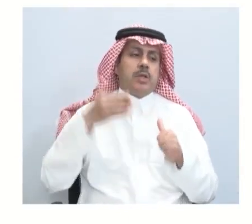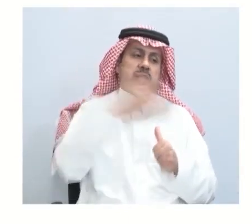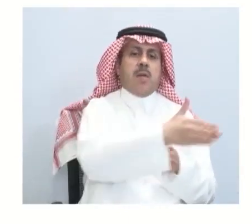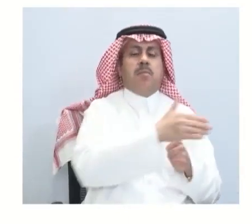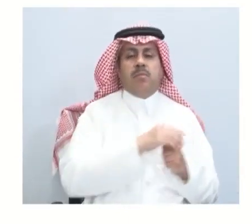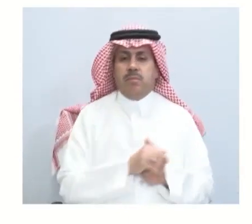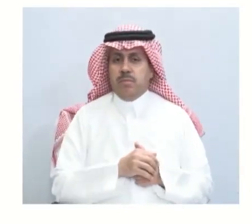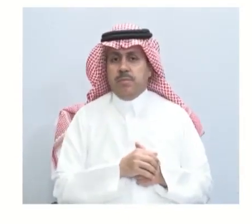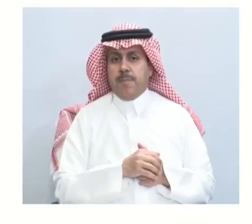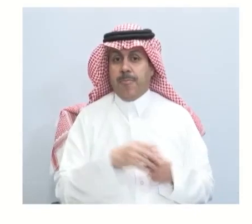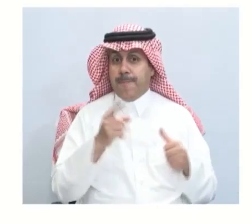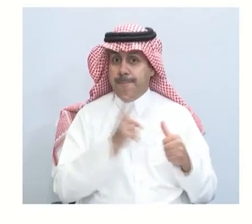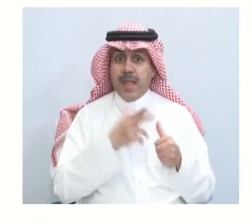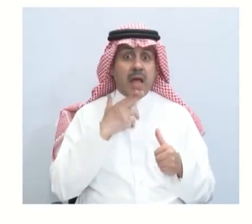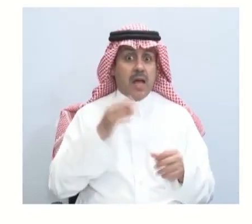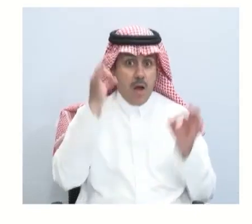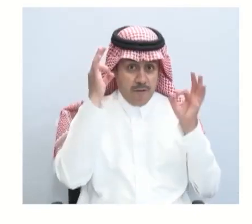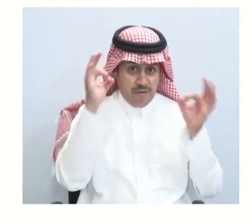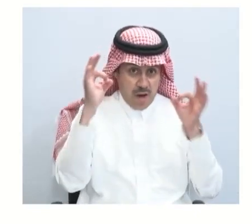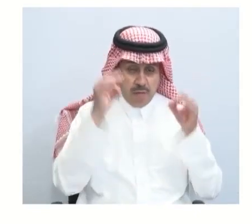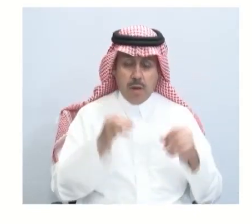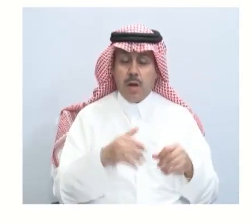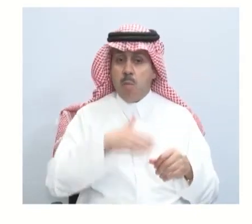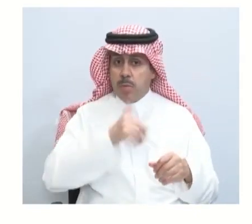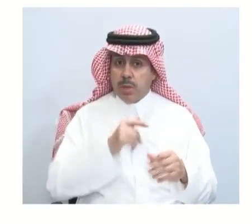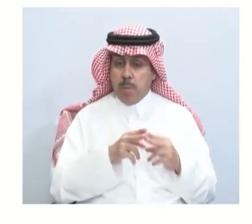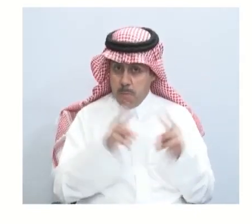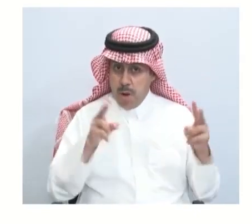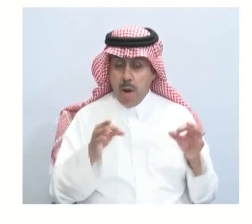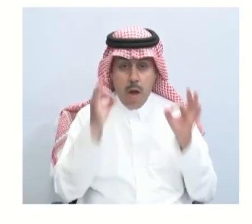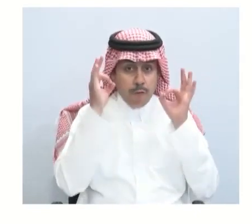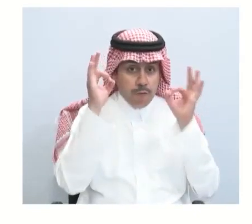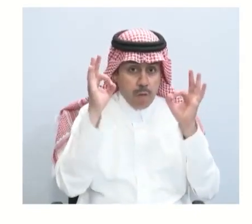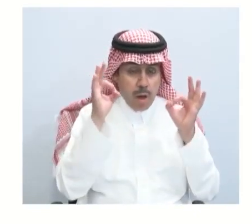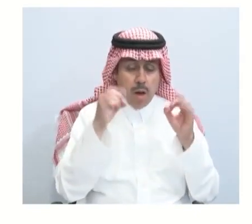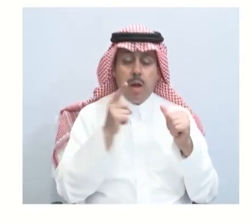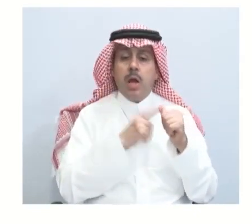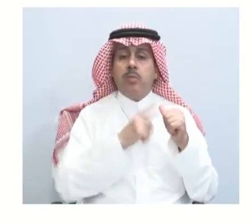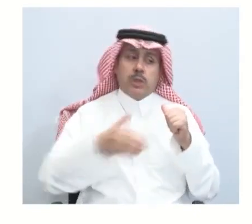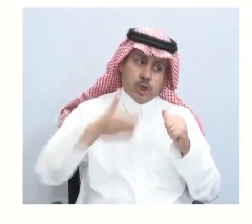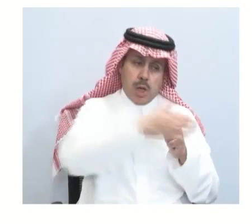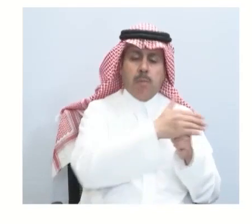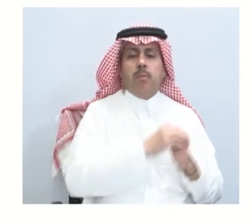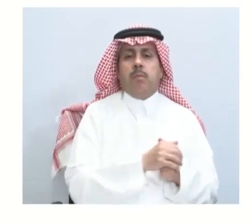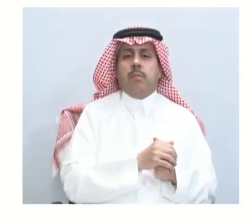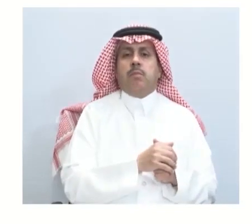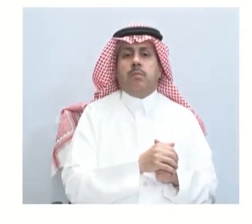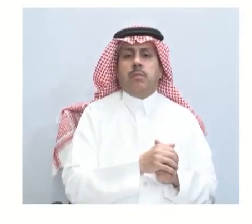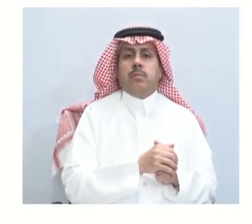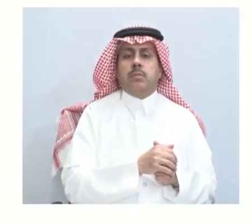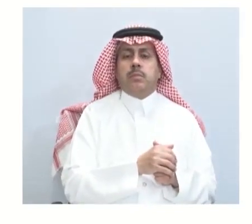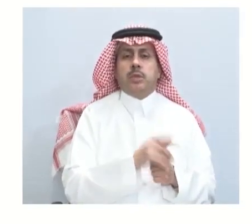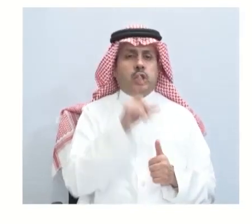بالسلام ويقول السلام عليكم فلا نكن ابناء الطلب بنات الطالبات عندنا عندنا تلكم الصفه ولنحرص